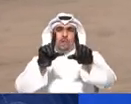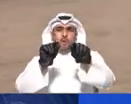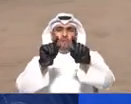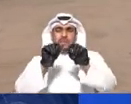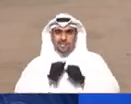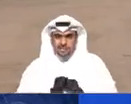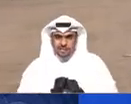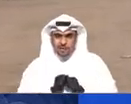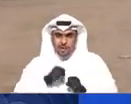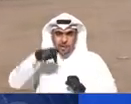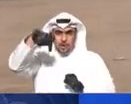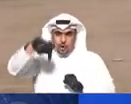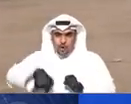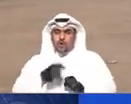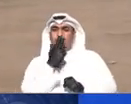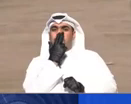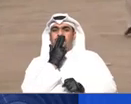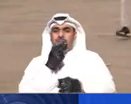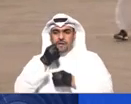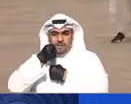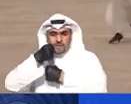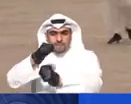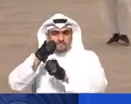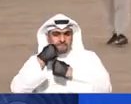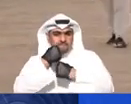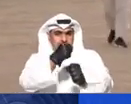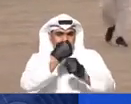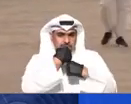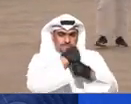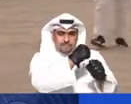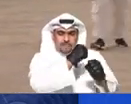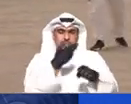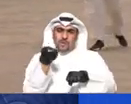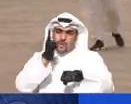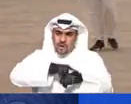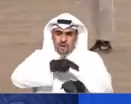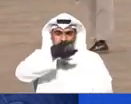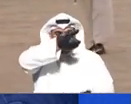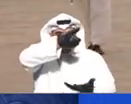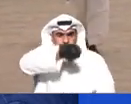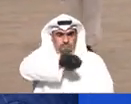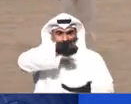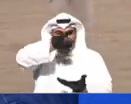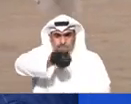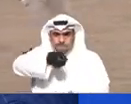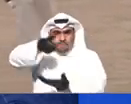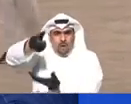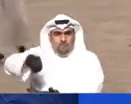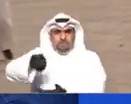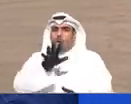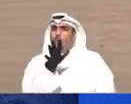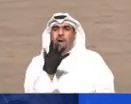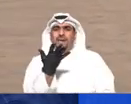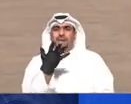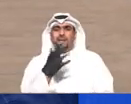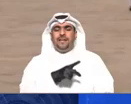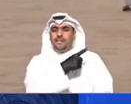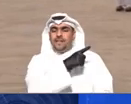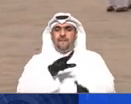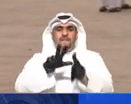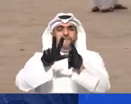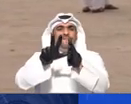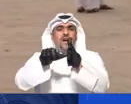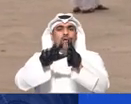محافظة الفروانية، وراح نستمر في المحافظات الأخرى بنفس الوتيرة ونفس المجموعة. اليوم مثل ما شفت حاضرين